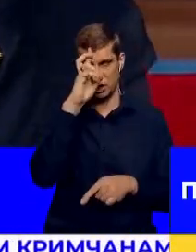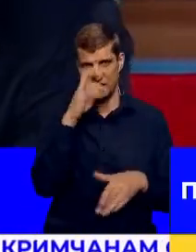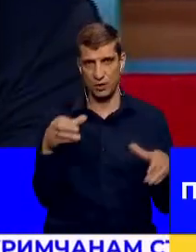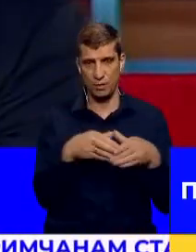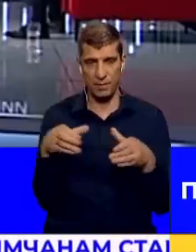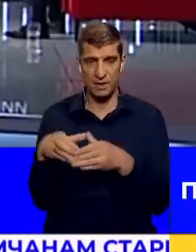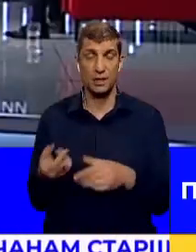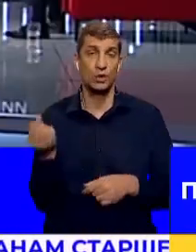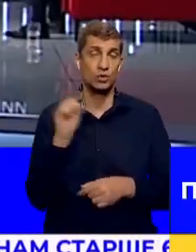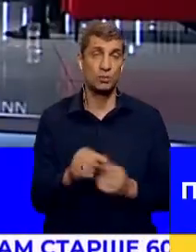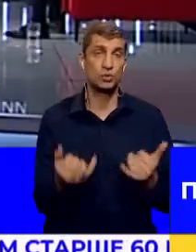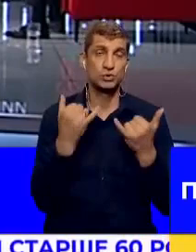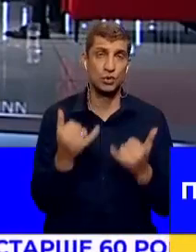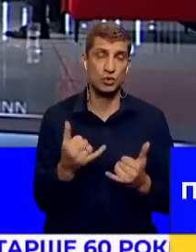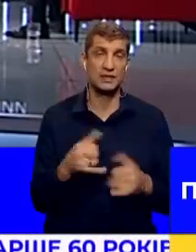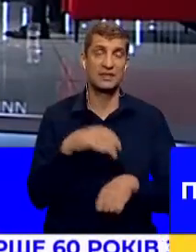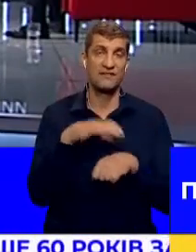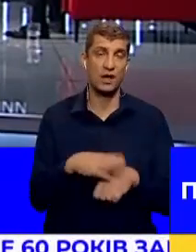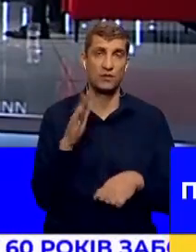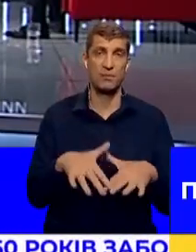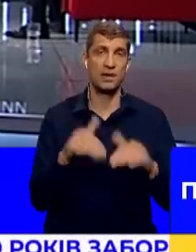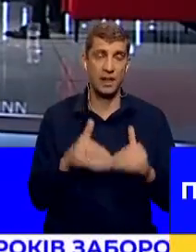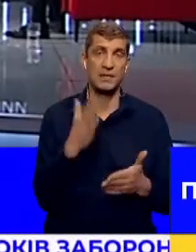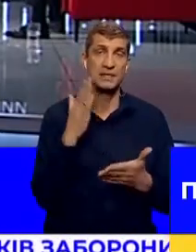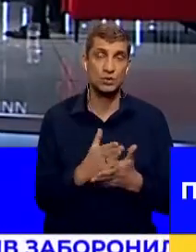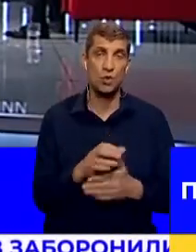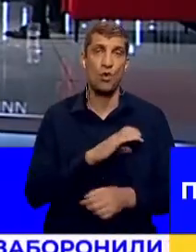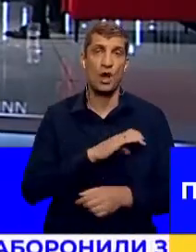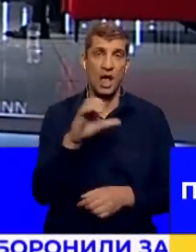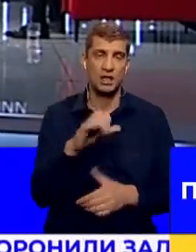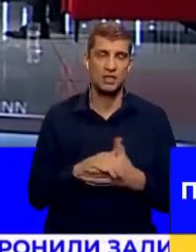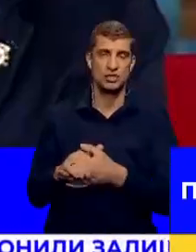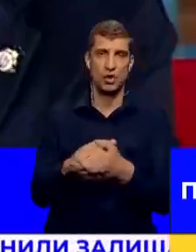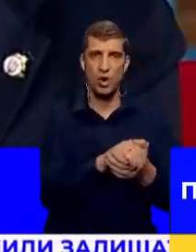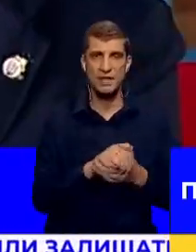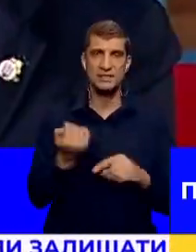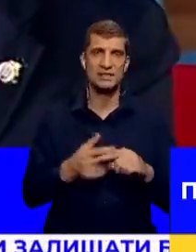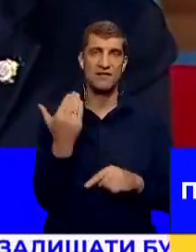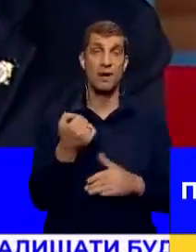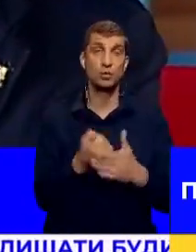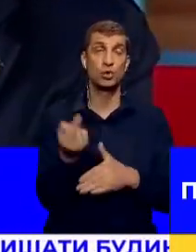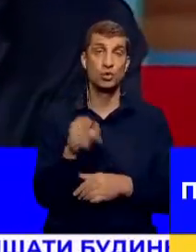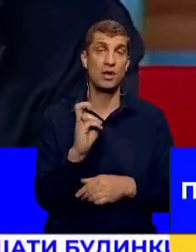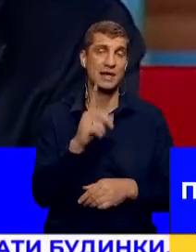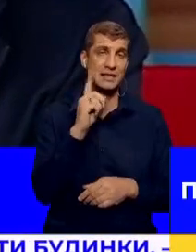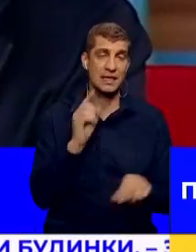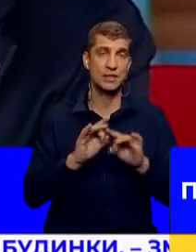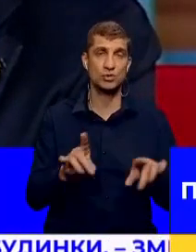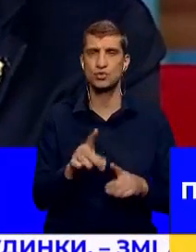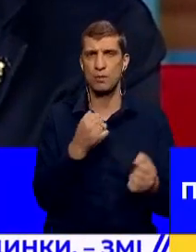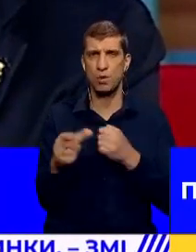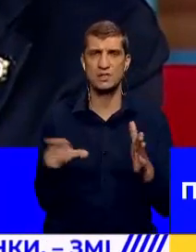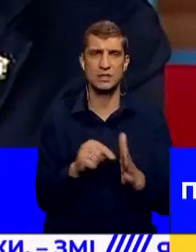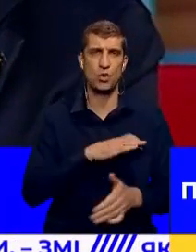компанії. Тому сьогодні де-факто в парламенті існує олігархічна коаліція. Це вам до того, як Зеленський розказує, що борються